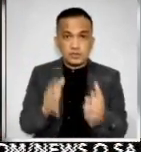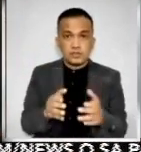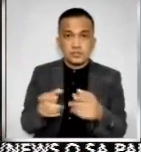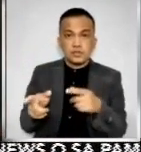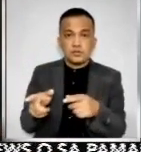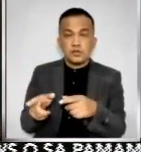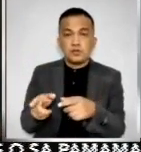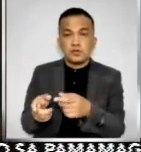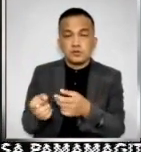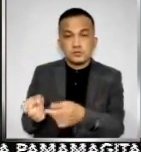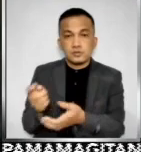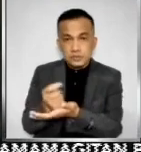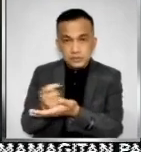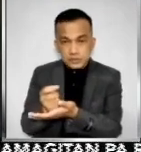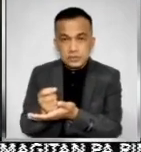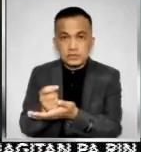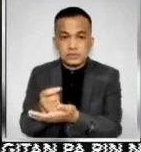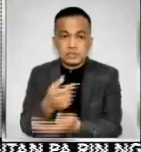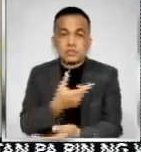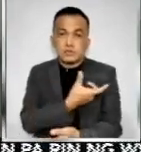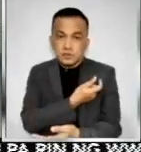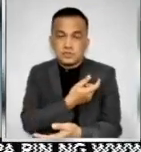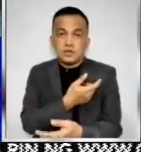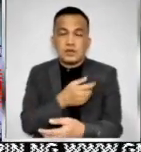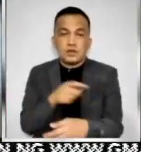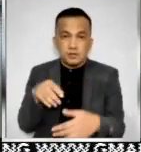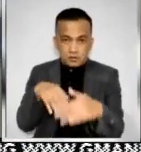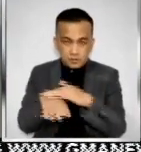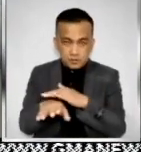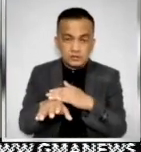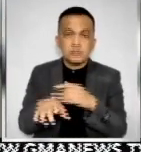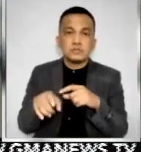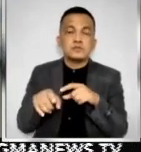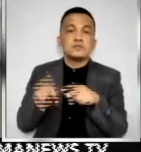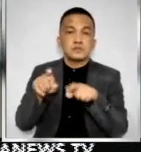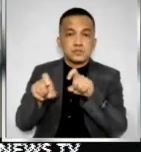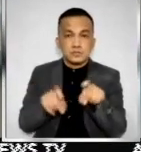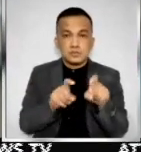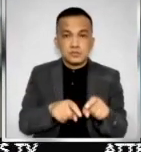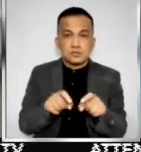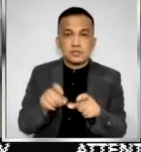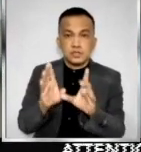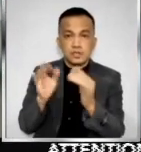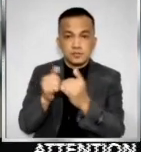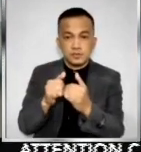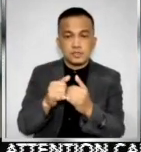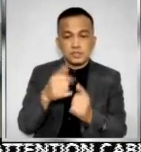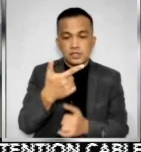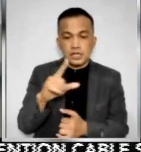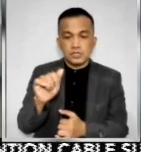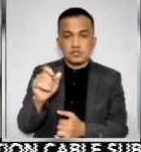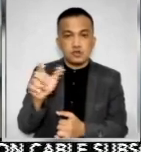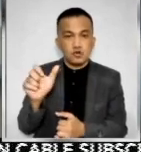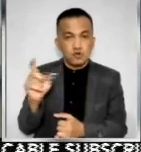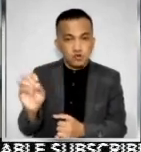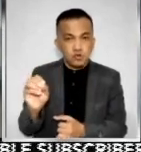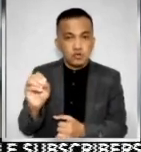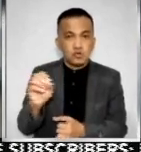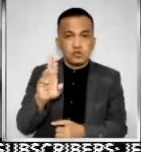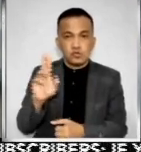patients ang sumailalim sa clinical trial. Ang kumpanyang GlaxoSmithKline o GSK ng UK at CureVac ng